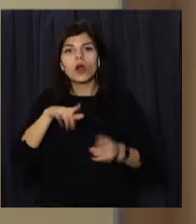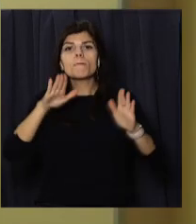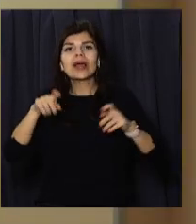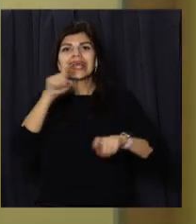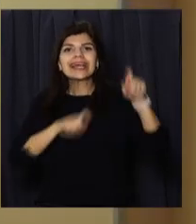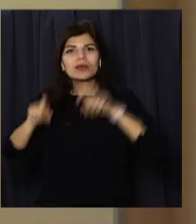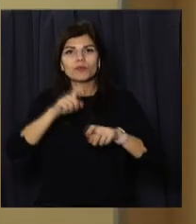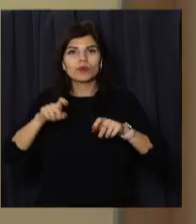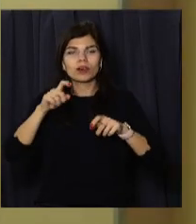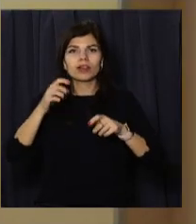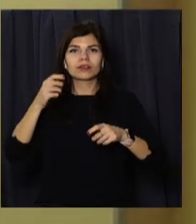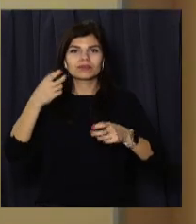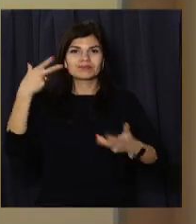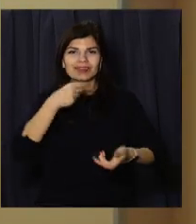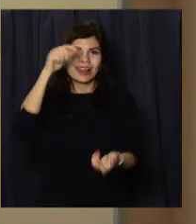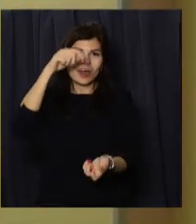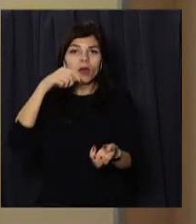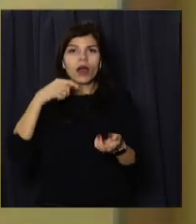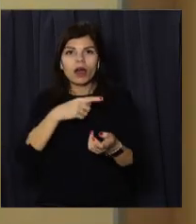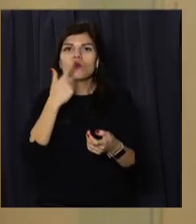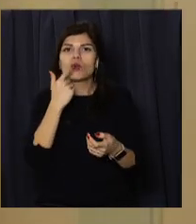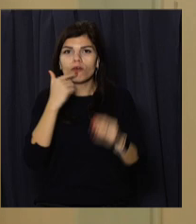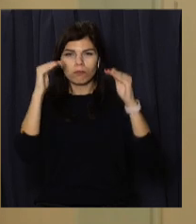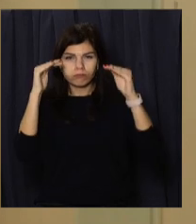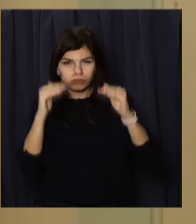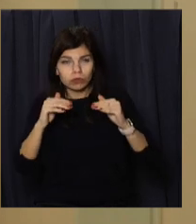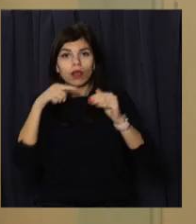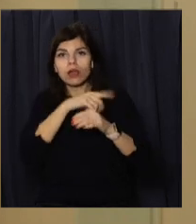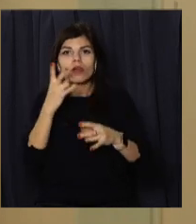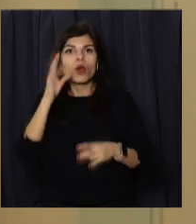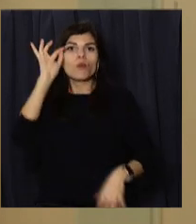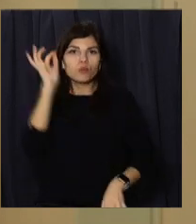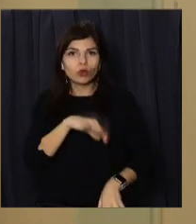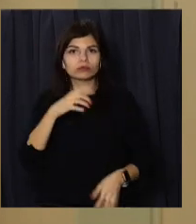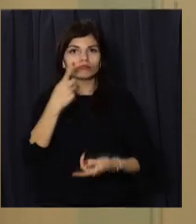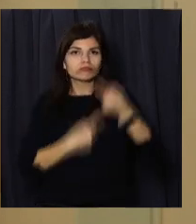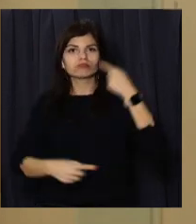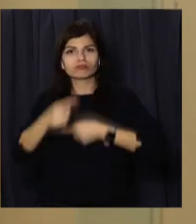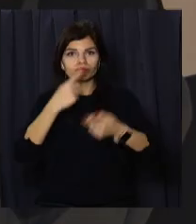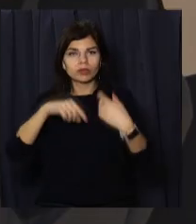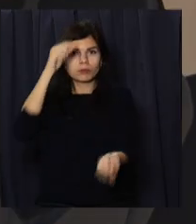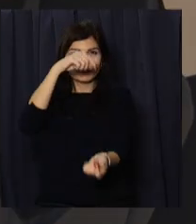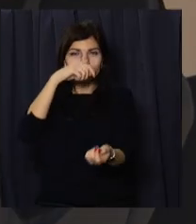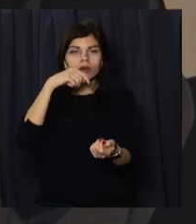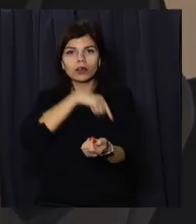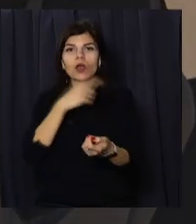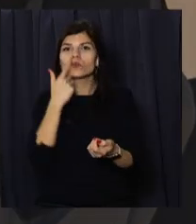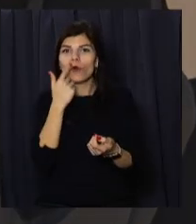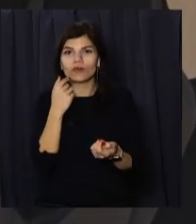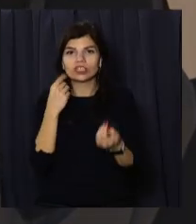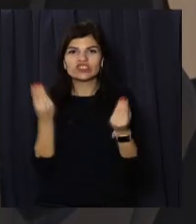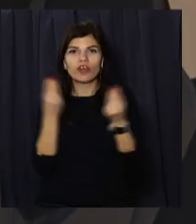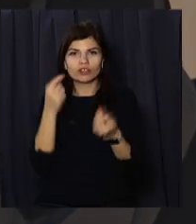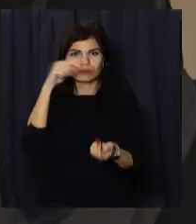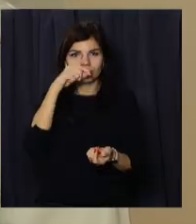після хіміотерапії часто знижуються показники крові. Через це потрібне постійне переливання її компонентів. Тромбоцитів,